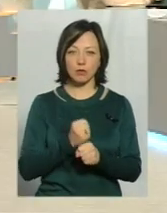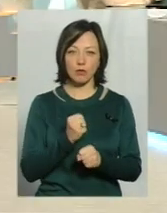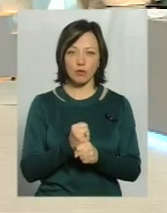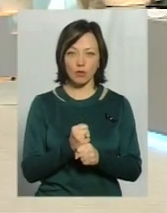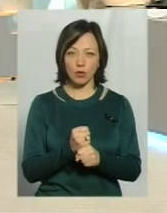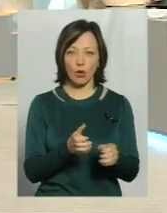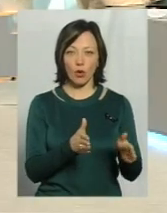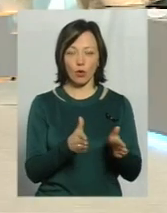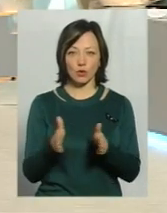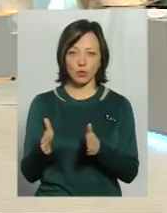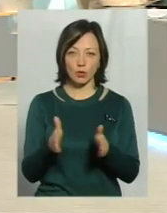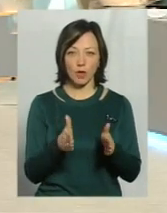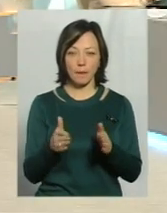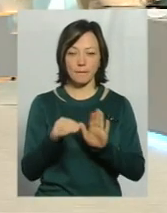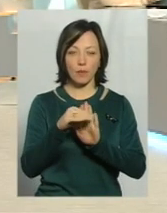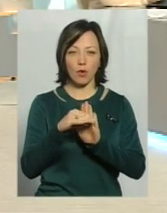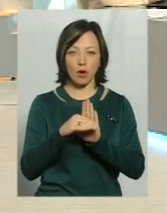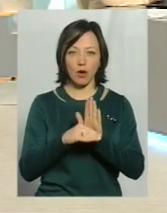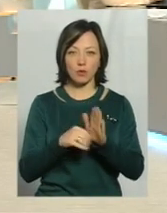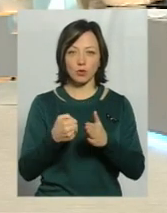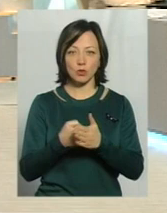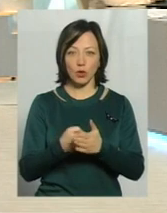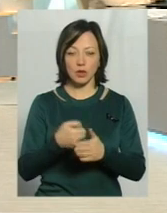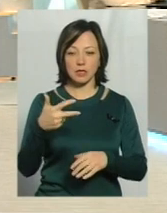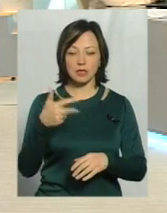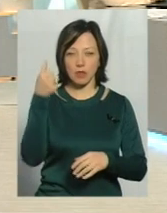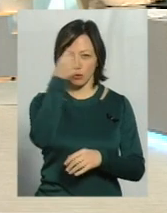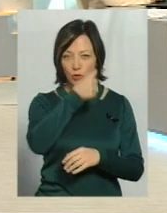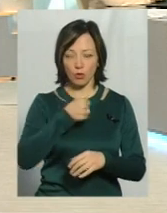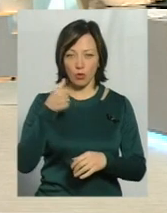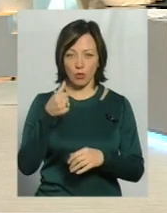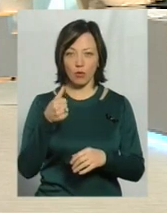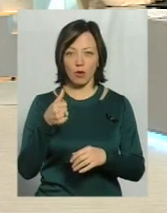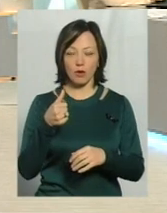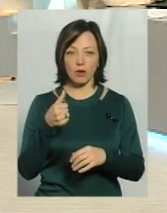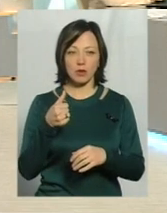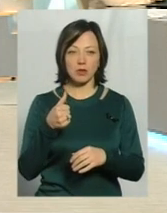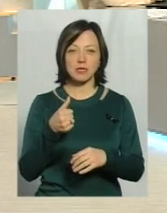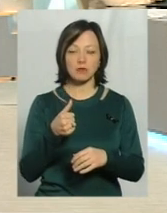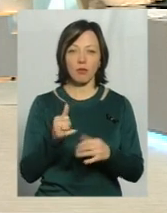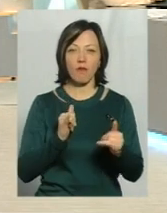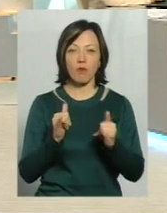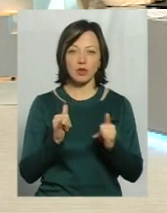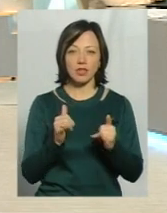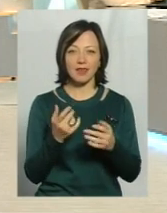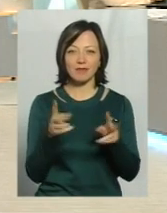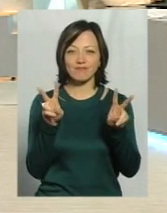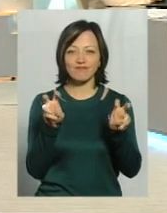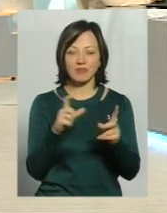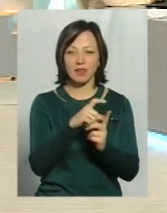Вона зараз готує програму до 30-го року поводження. Твердими побутовими. Оце слово